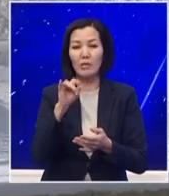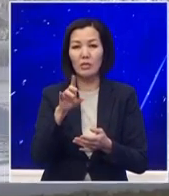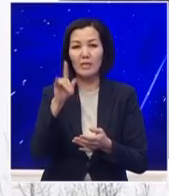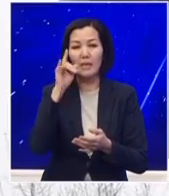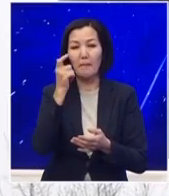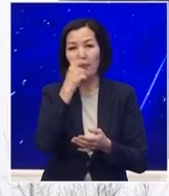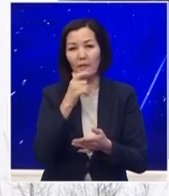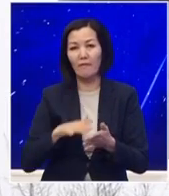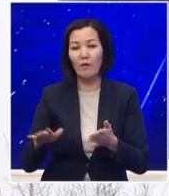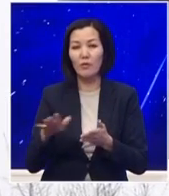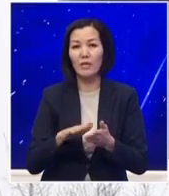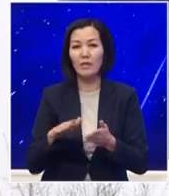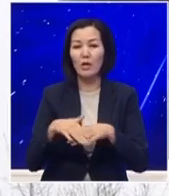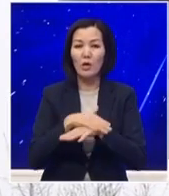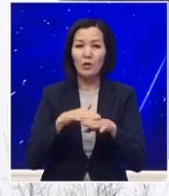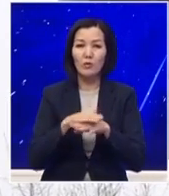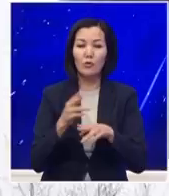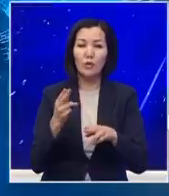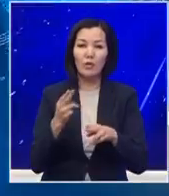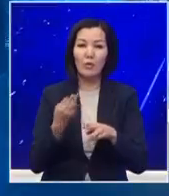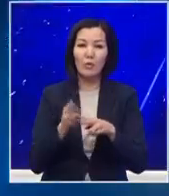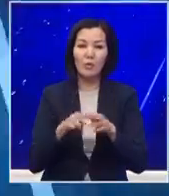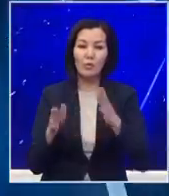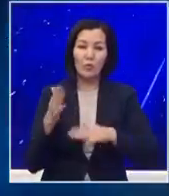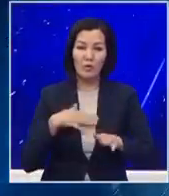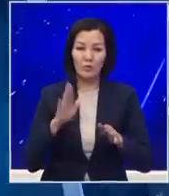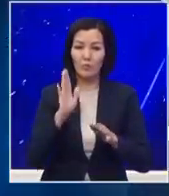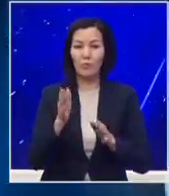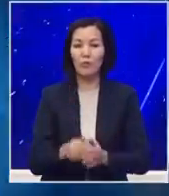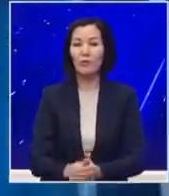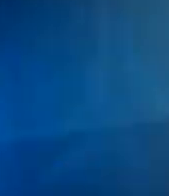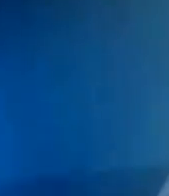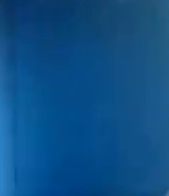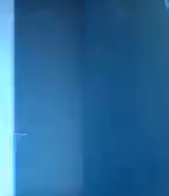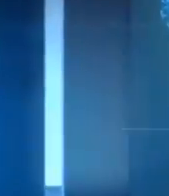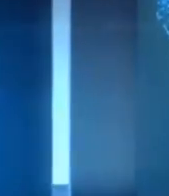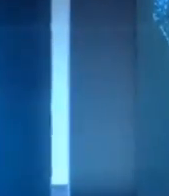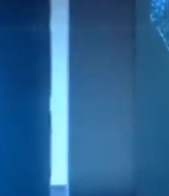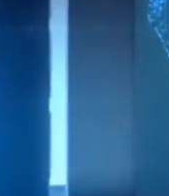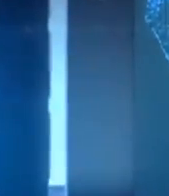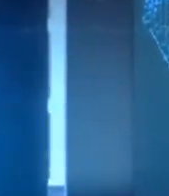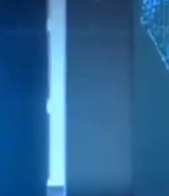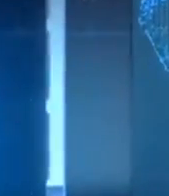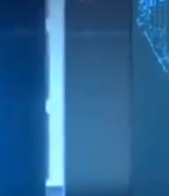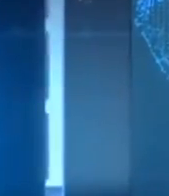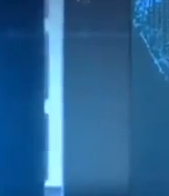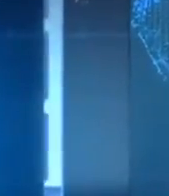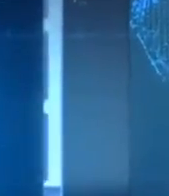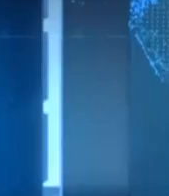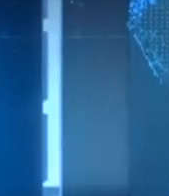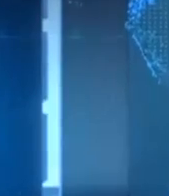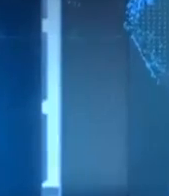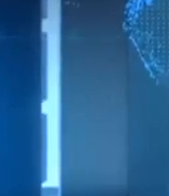Панфилов аудандарындағы тұрғындар қуанбақ. Кәмшат Мұхамеджан, Абзал Үсіп, Жетісу арнасы, Талғар